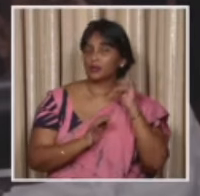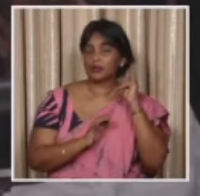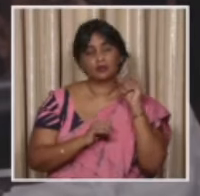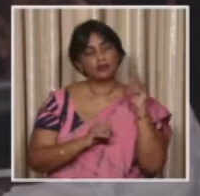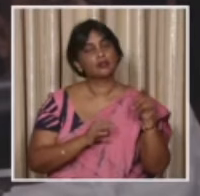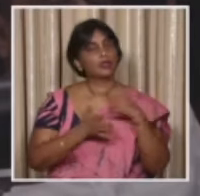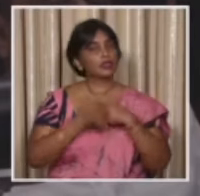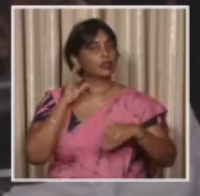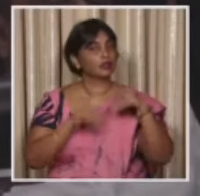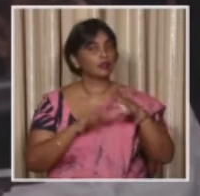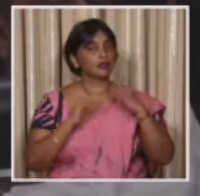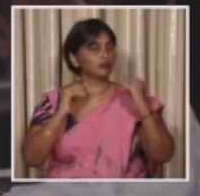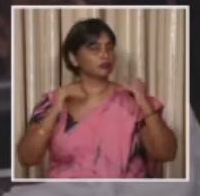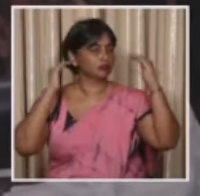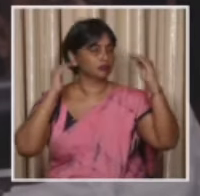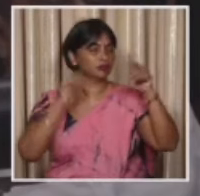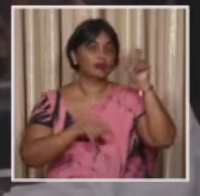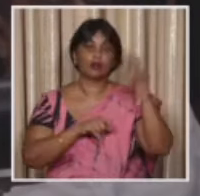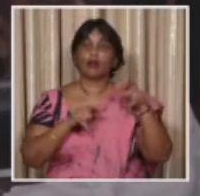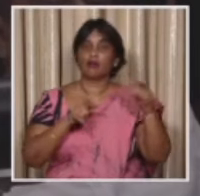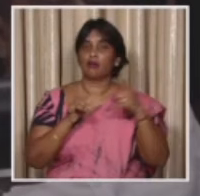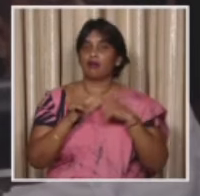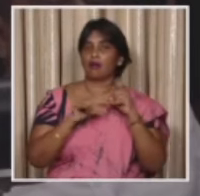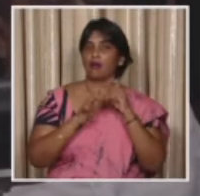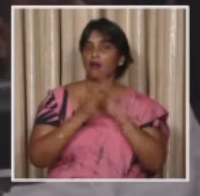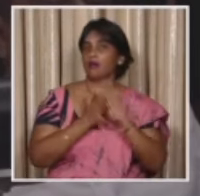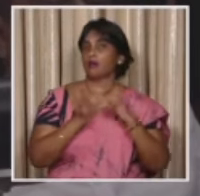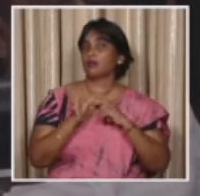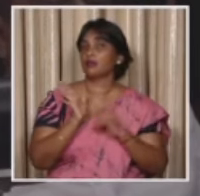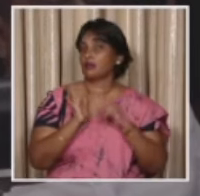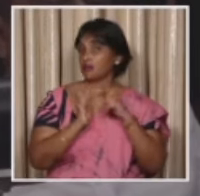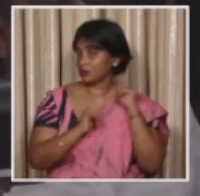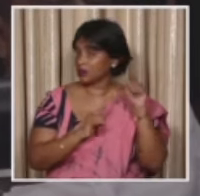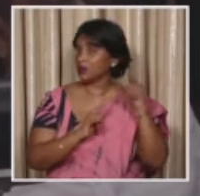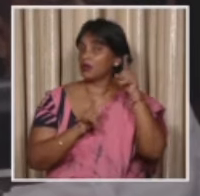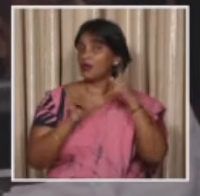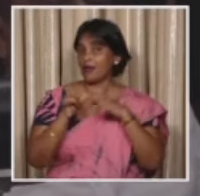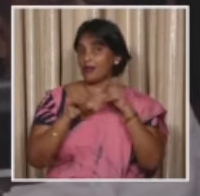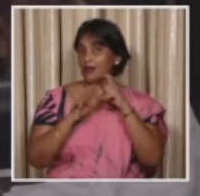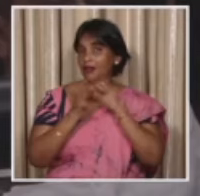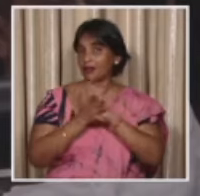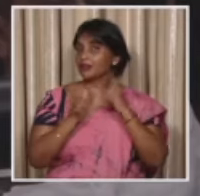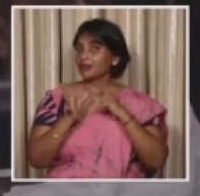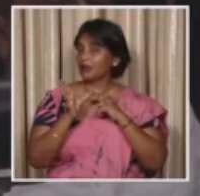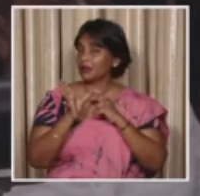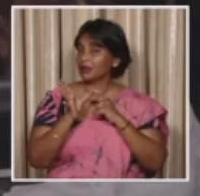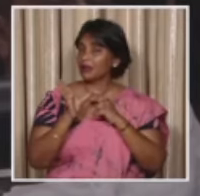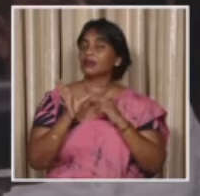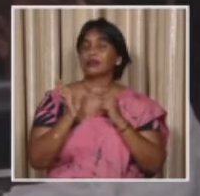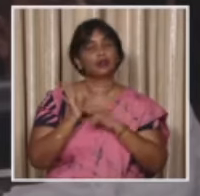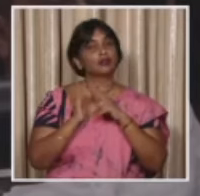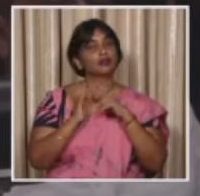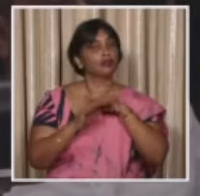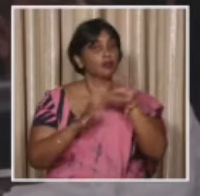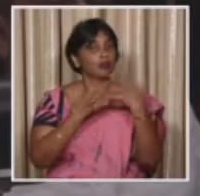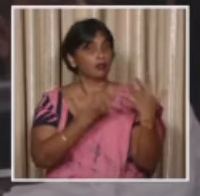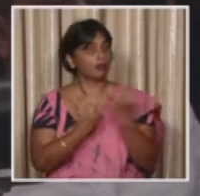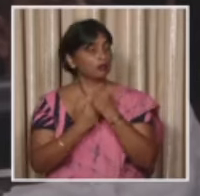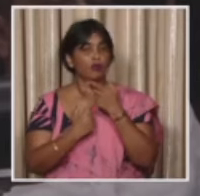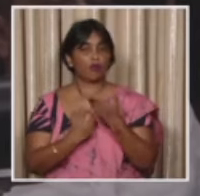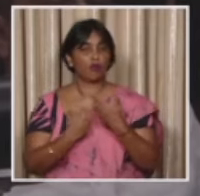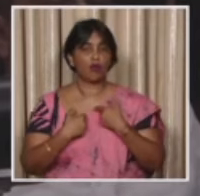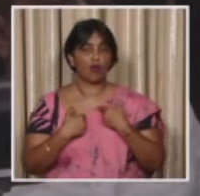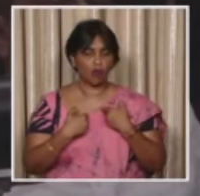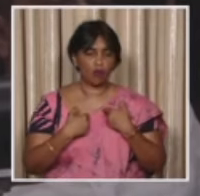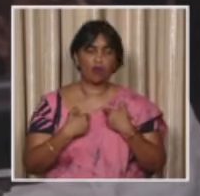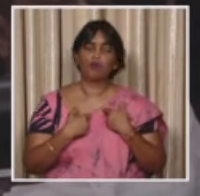සමහරලාට දේශපාලනයට වඩා ඉහළින් ඉන්න කෙනෙක් තමයි අදානි. දැන් එතකොට අදානිට මේ ප්‍රදේශේම අයිතියෙදි මොකද වෙන්නේ? අපිට වෙන්නේ